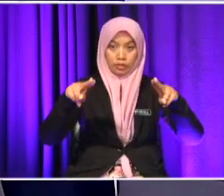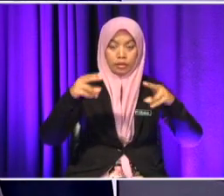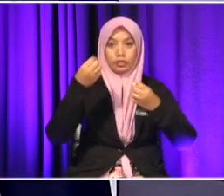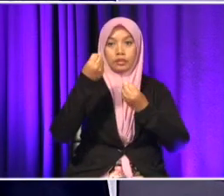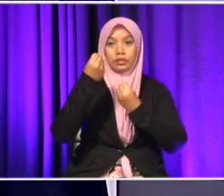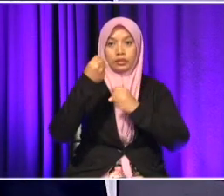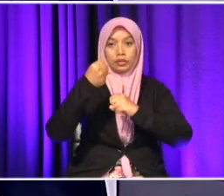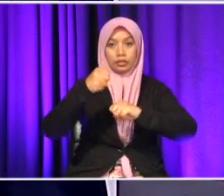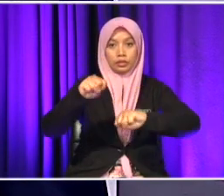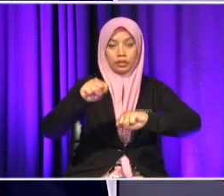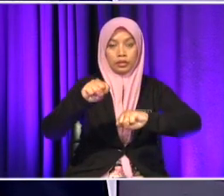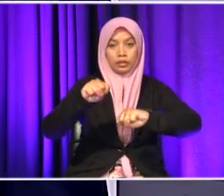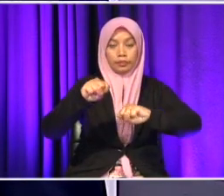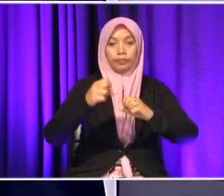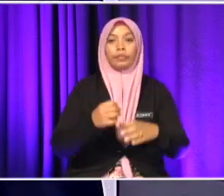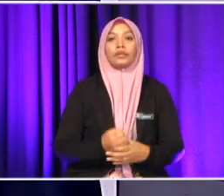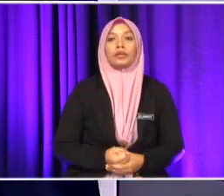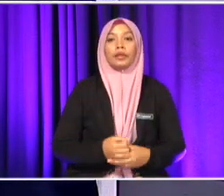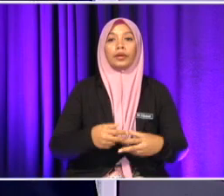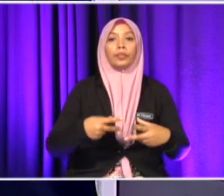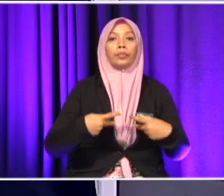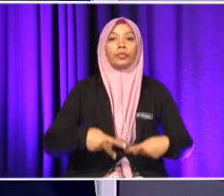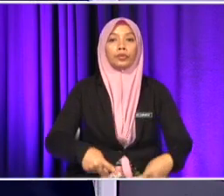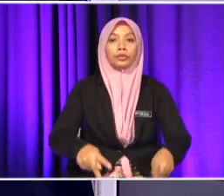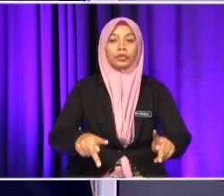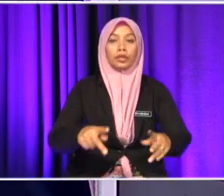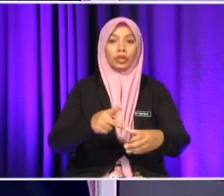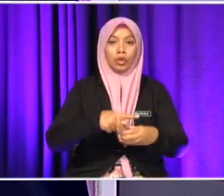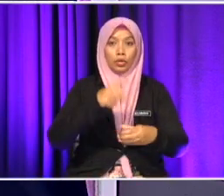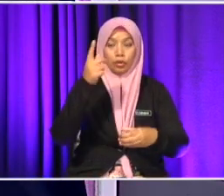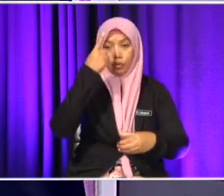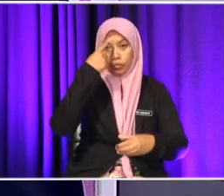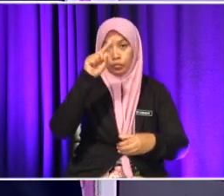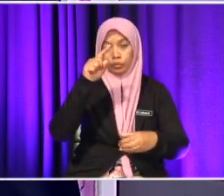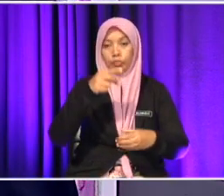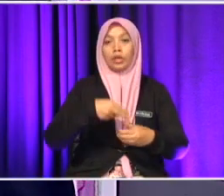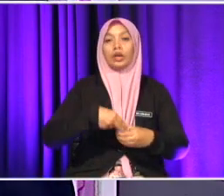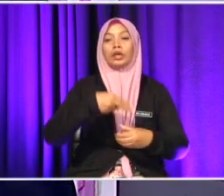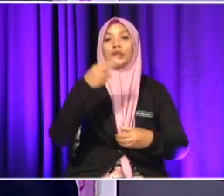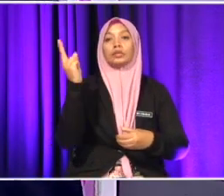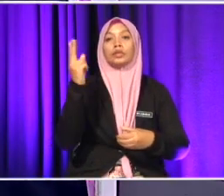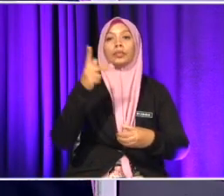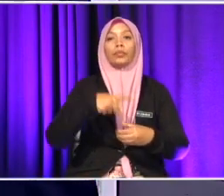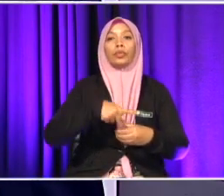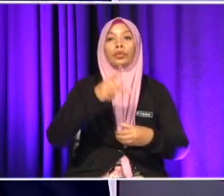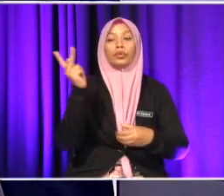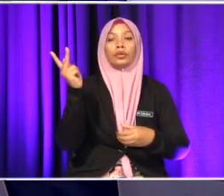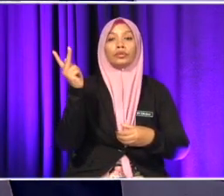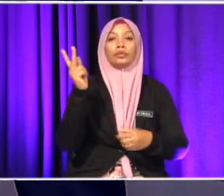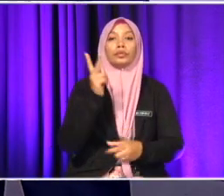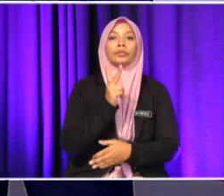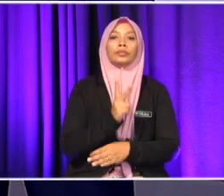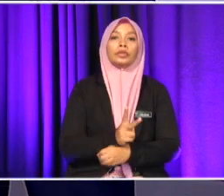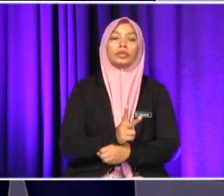transformasi namanya ataupun proses pengeluaran untuk menghasilkan produk atau primatan itulah dinamakan